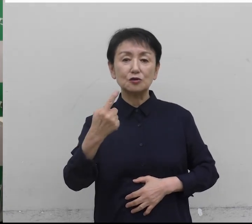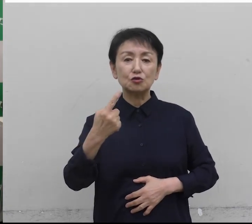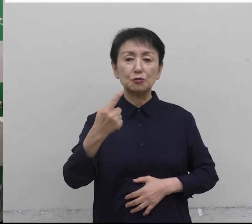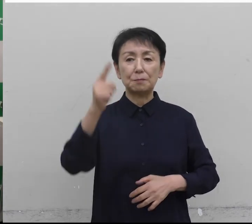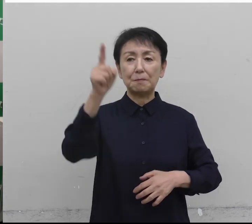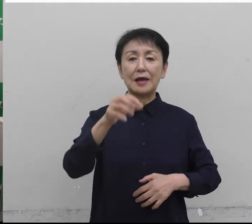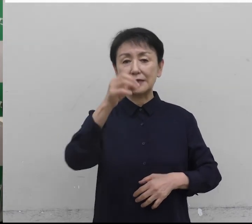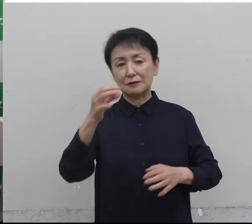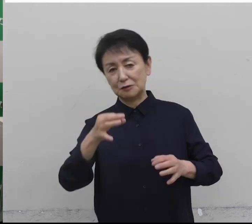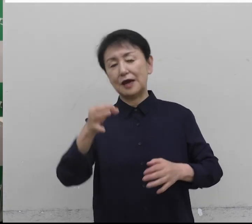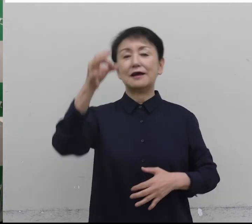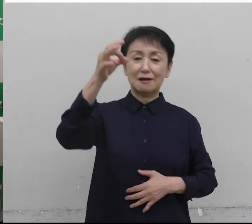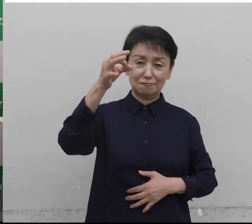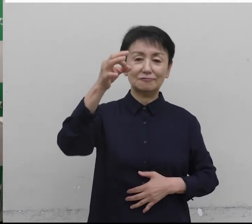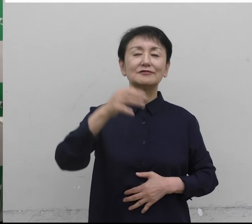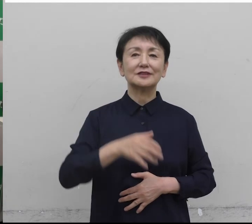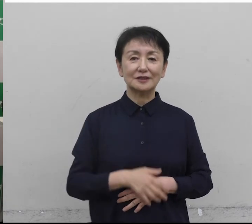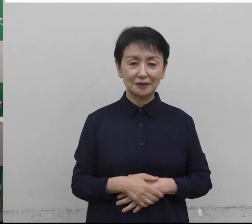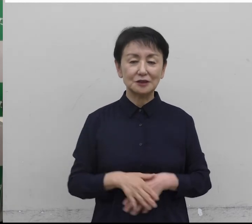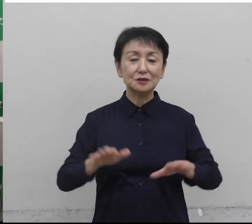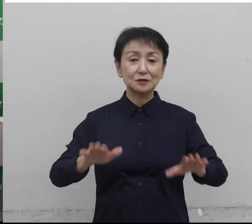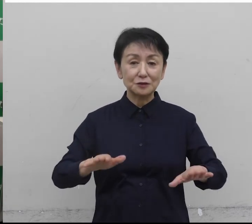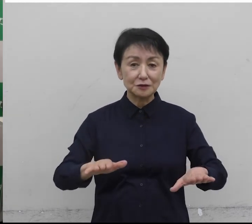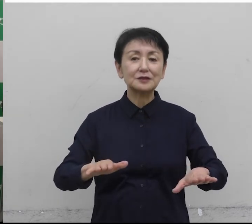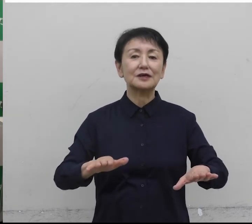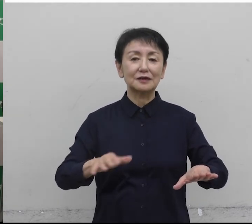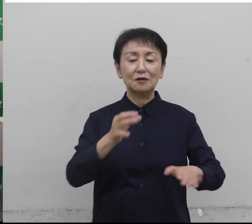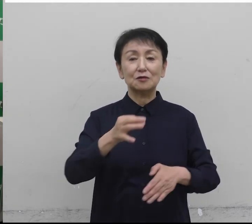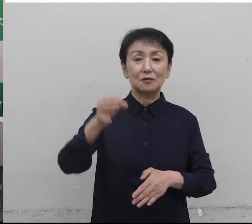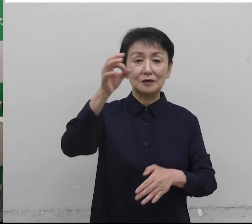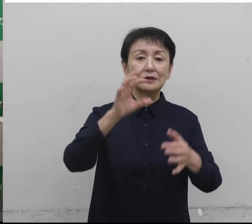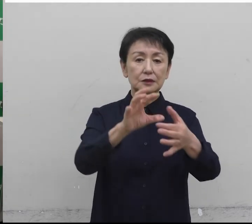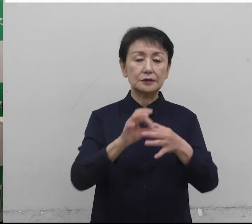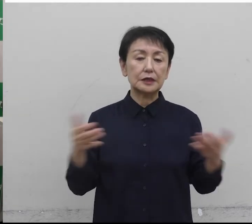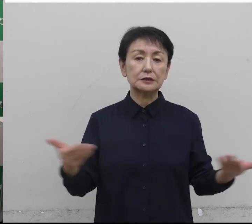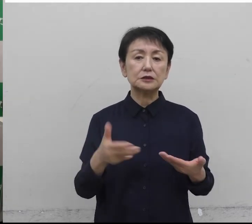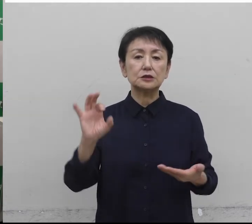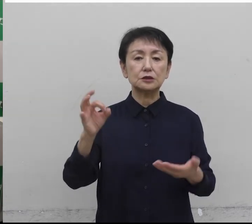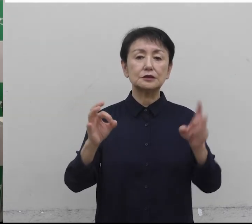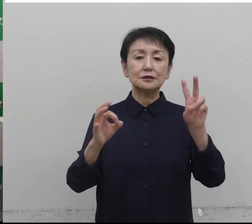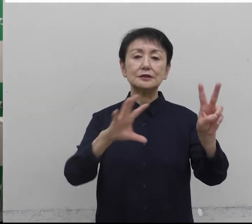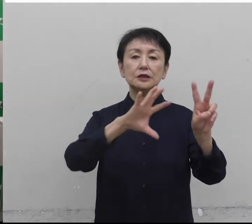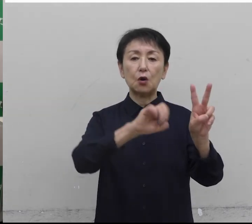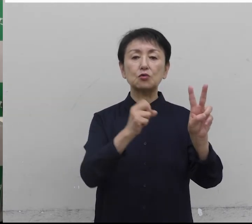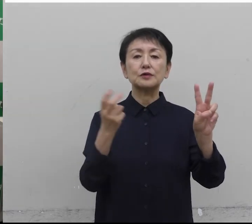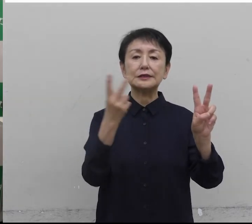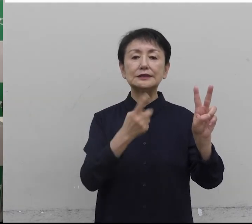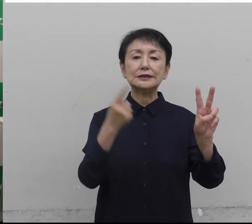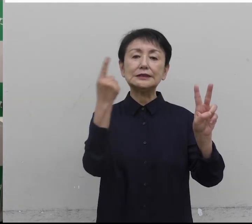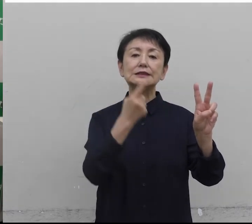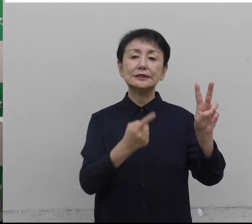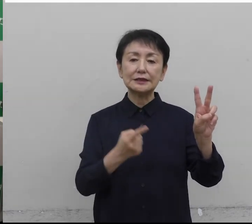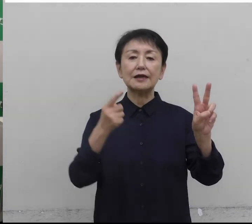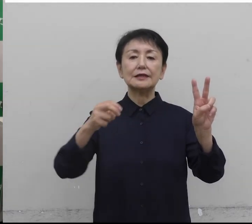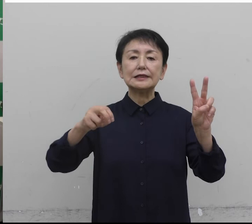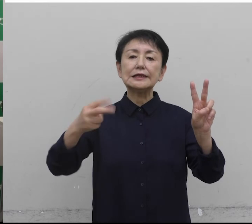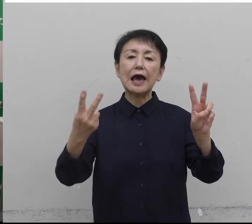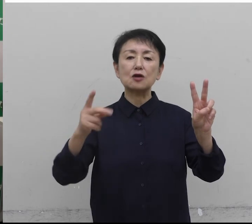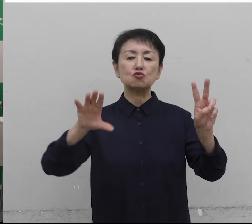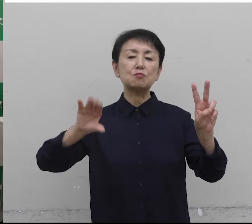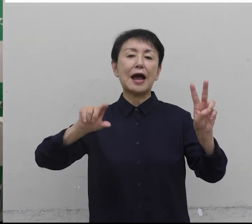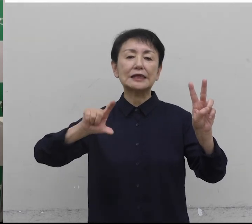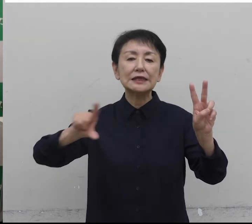ることとしました。今回の増額により、事業費は約2億1200万円となります